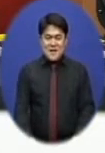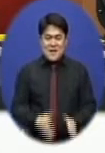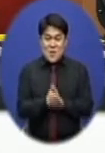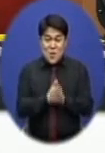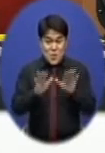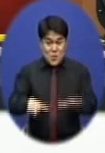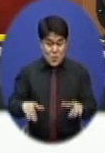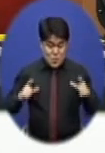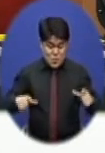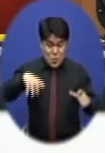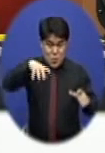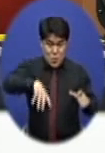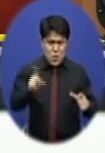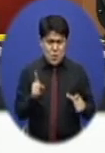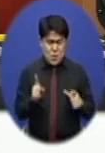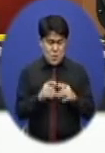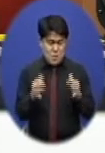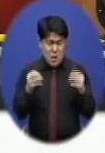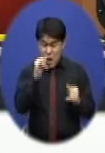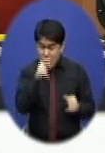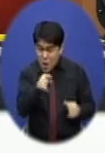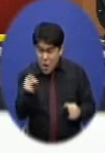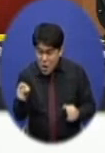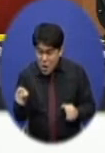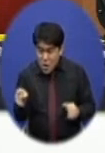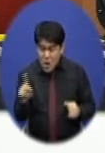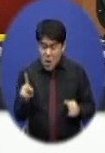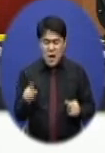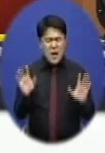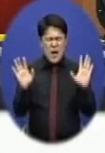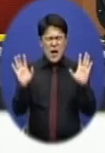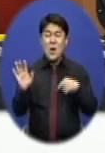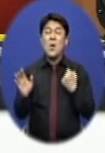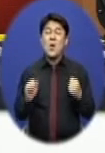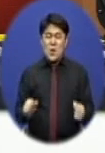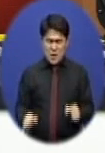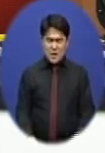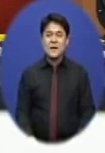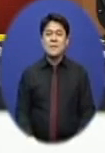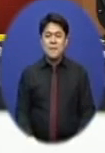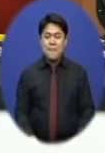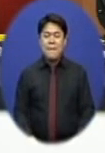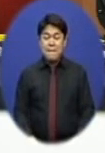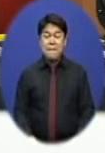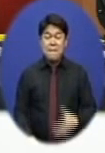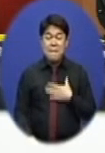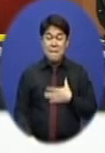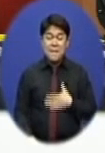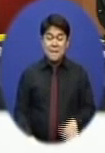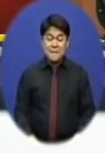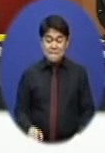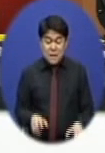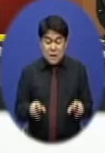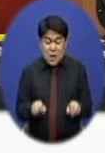예, 예. 장소가 네. 여러 분이 계세요, 지금? 아니요, 저 혼자 있습니다. 아, 예. 네네네. 그러시구나. 긴장이